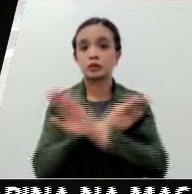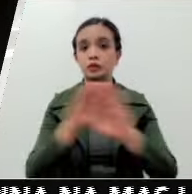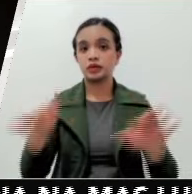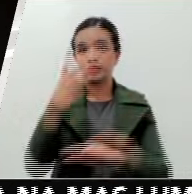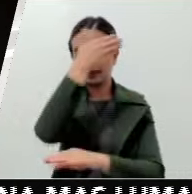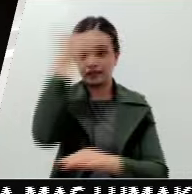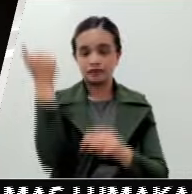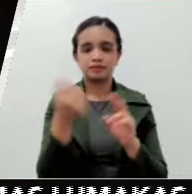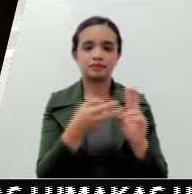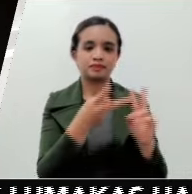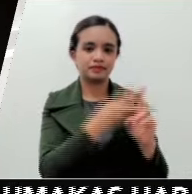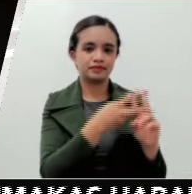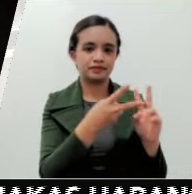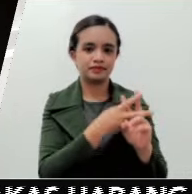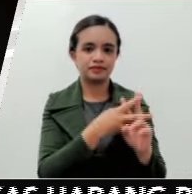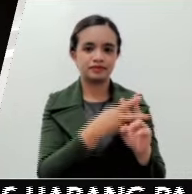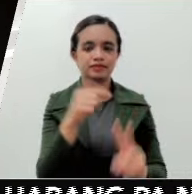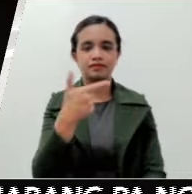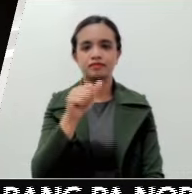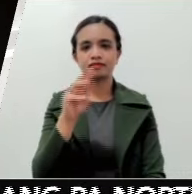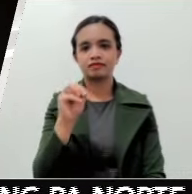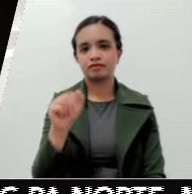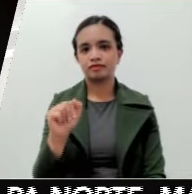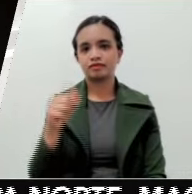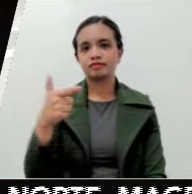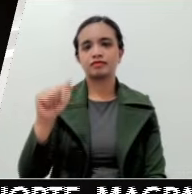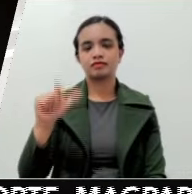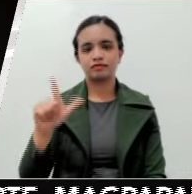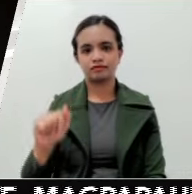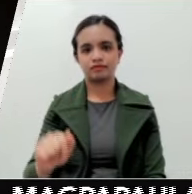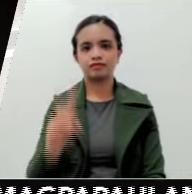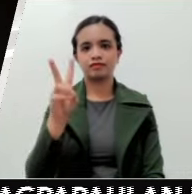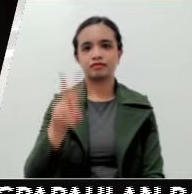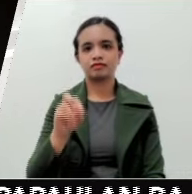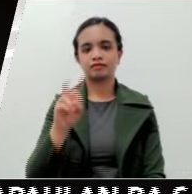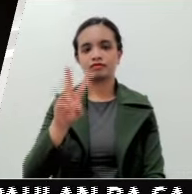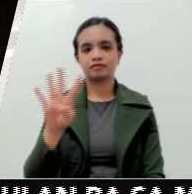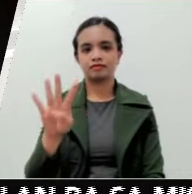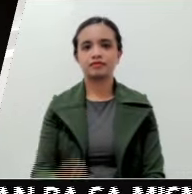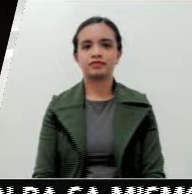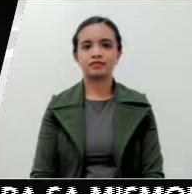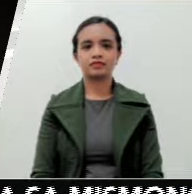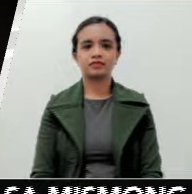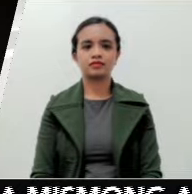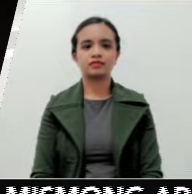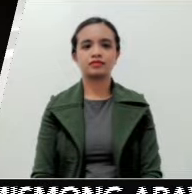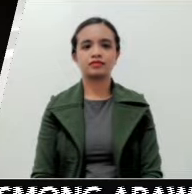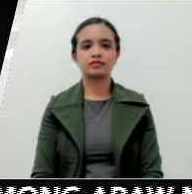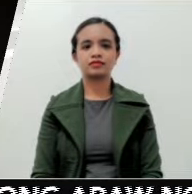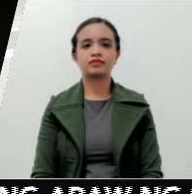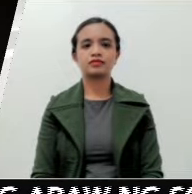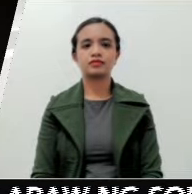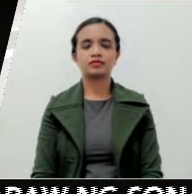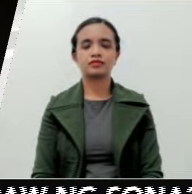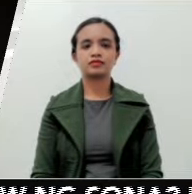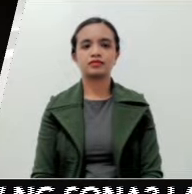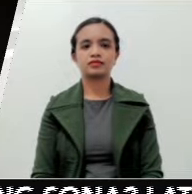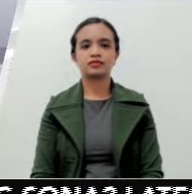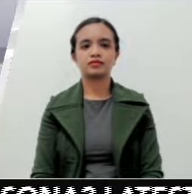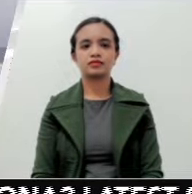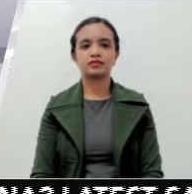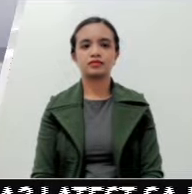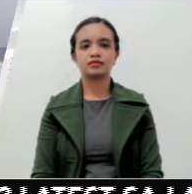ang hashtag GMA Gala 2024. Aubrey Carampel, updated to showbiz happenings.